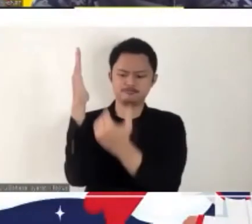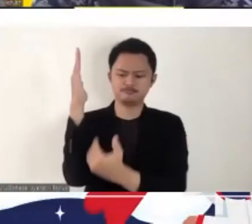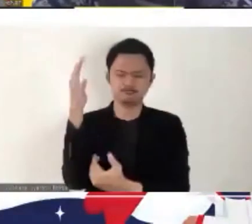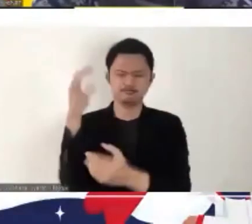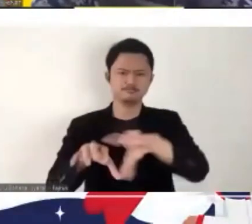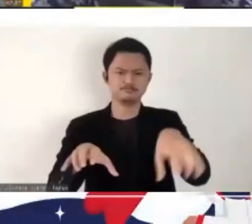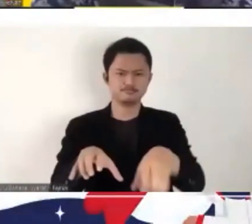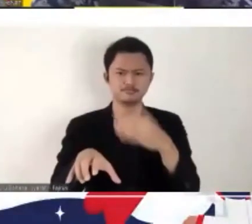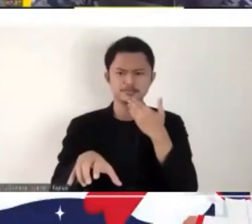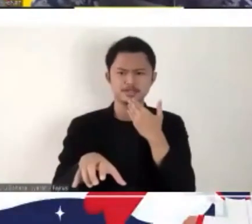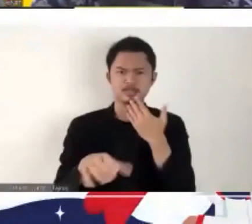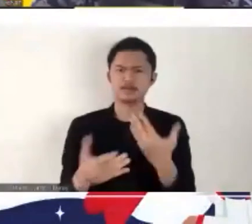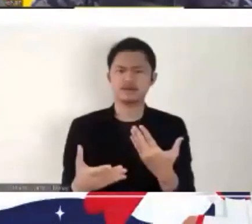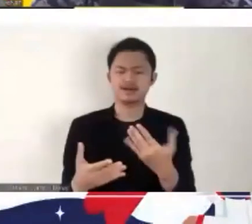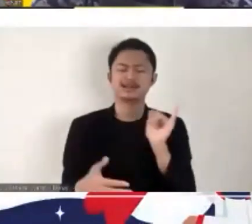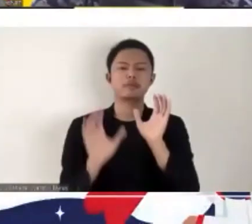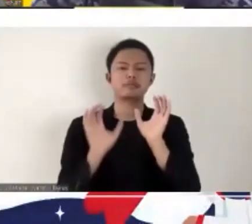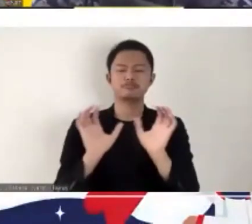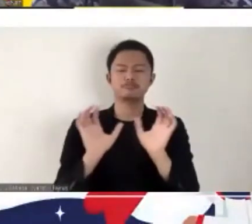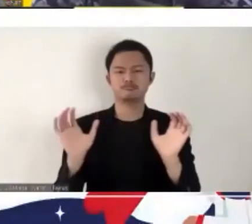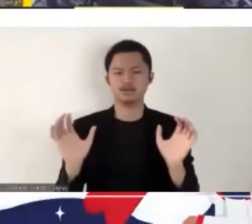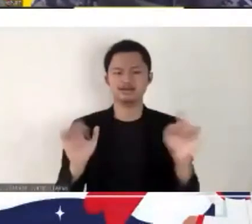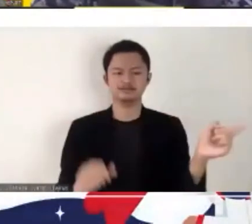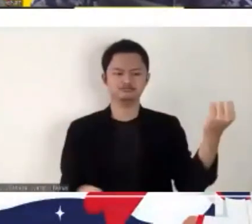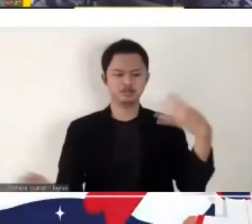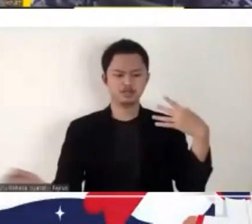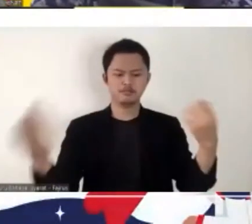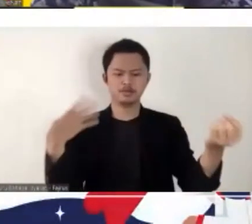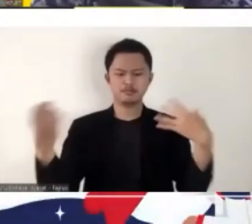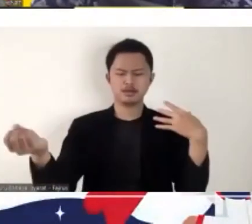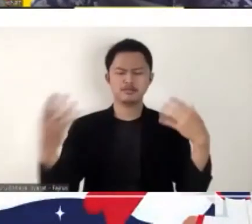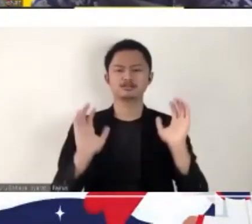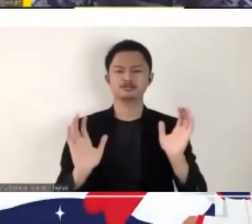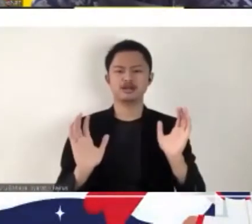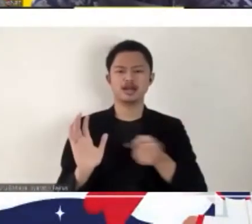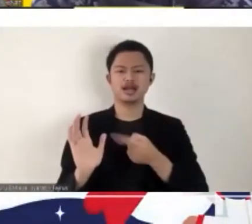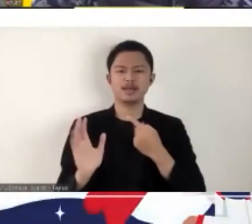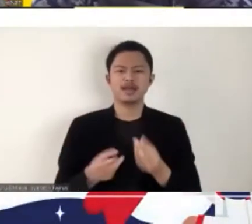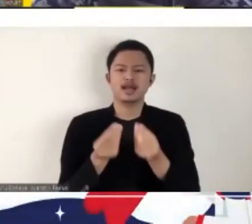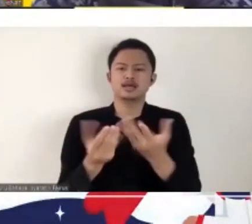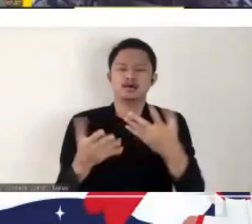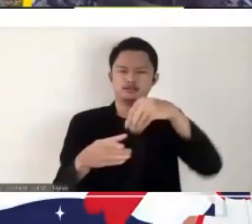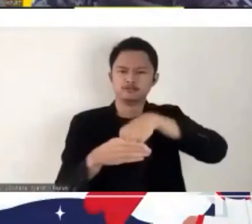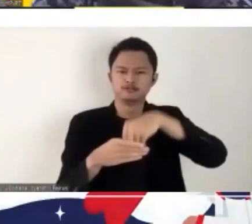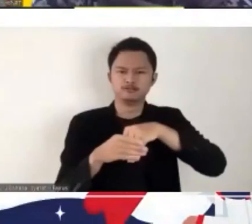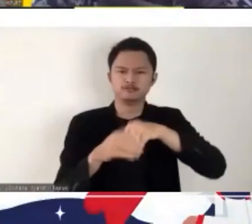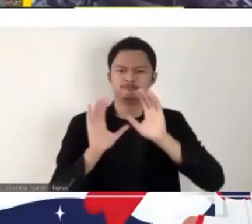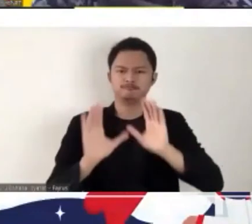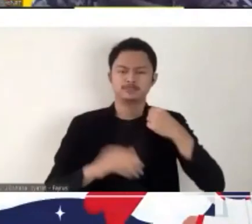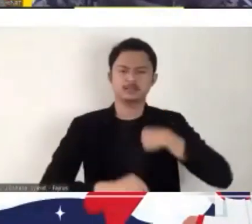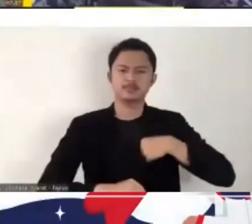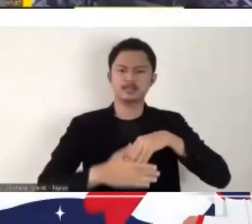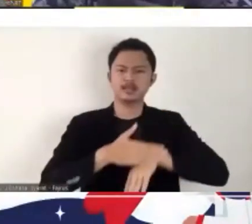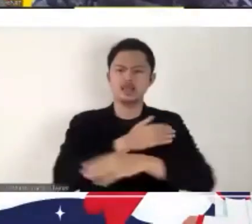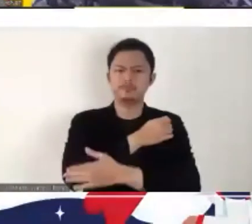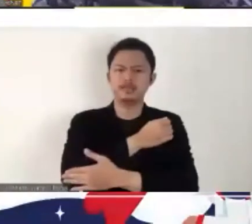memang sebenarnya sudah banyak disampaikan kepada kami Oleh karena itu kami banyak memberikan input juga kepada Kemendagri Bagaimana